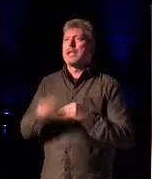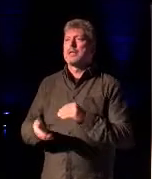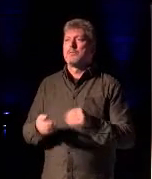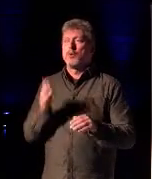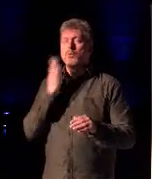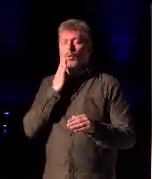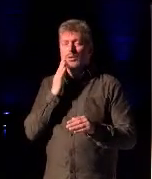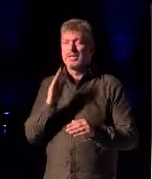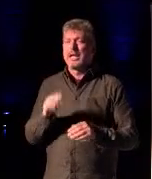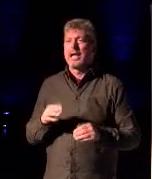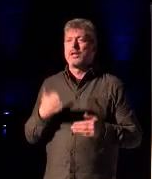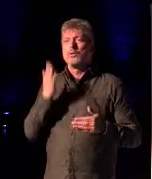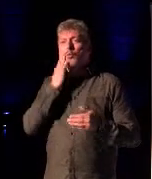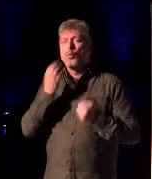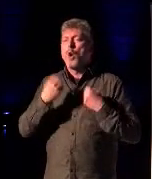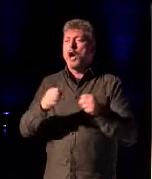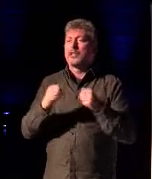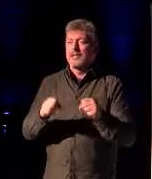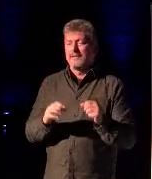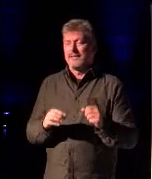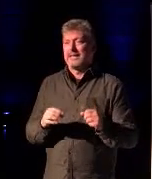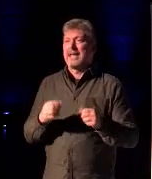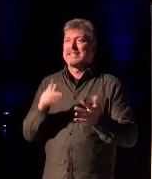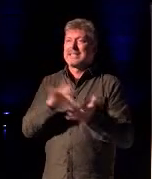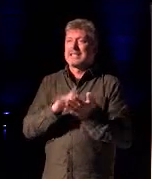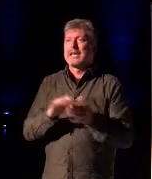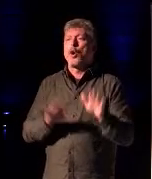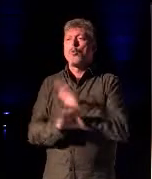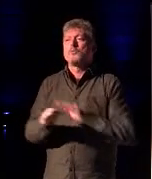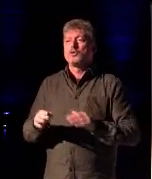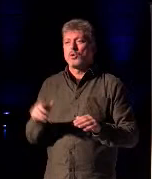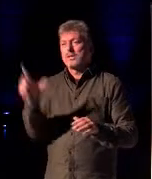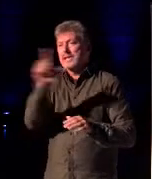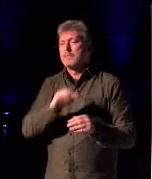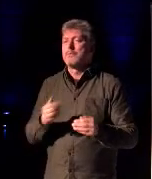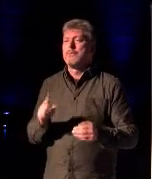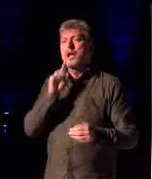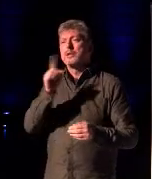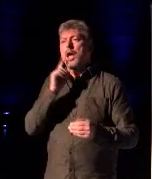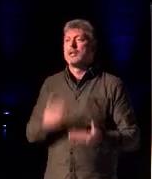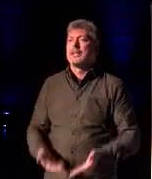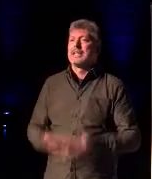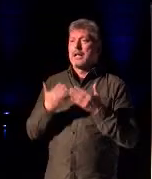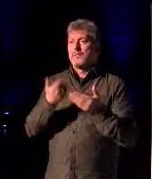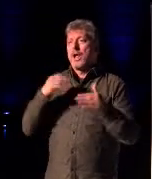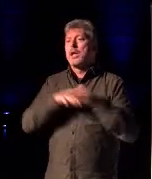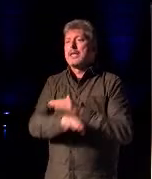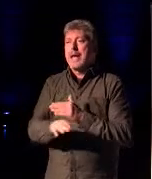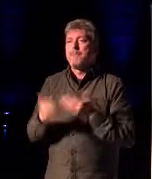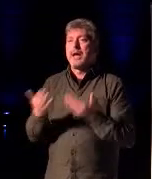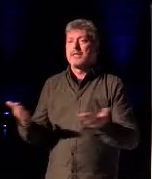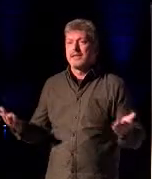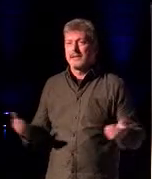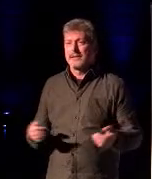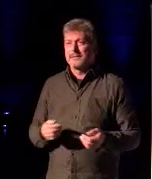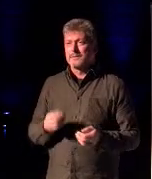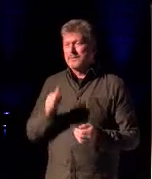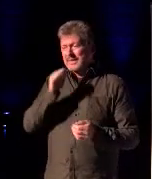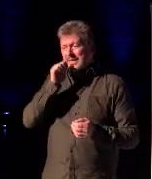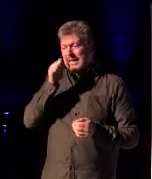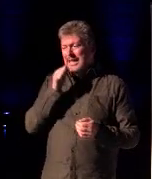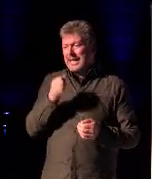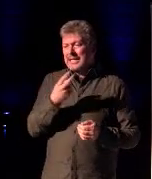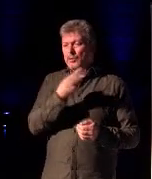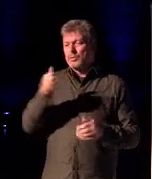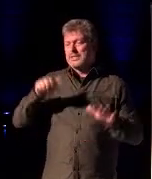i et boaktivitetssenter i en omsorgsleilighet med daglig hjelp fra hjemmetjenesten. Og tidlig i 2016